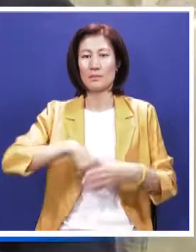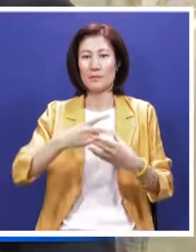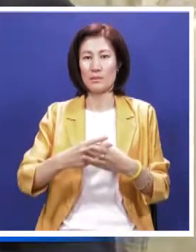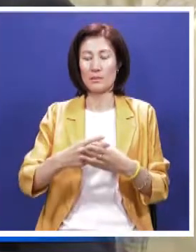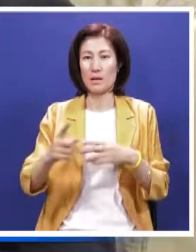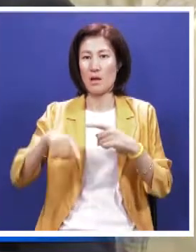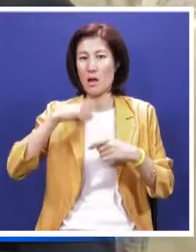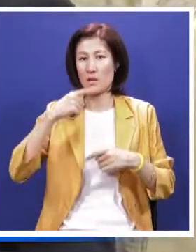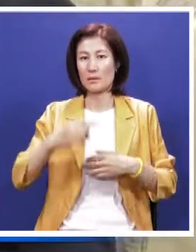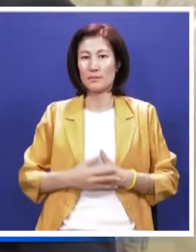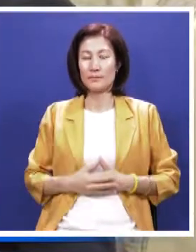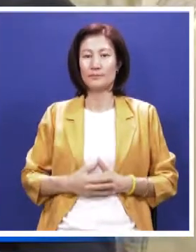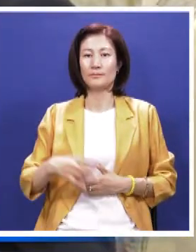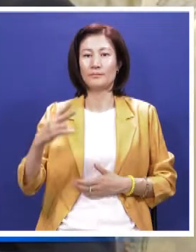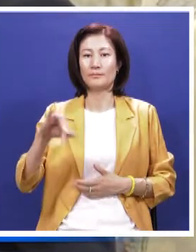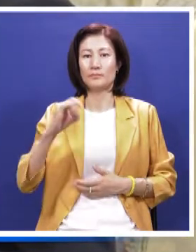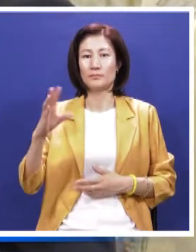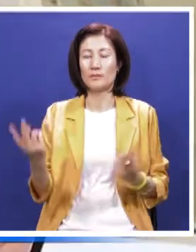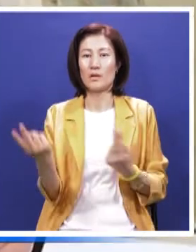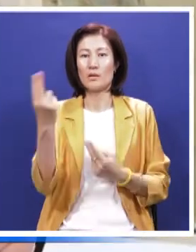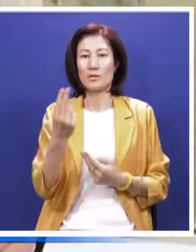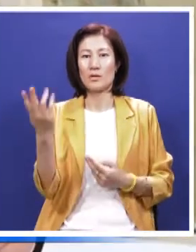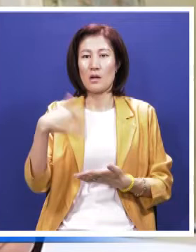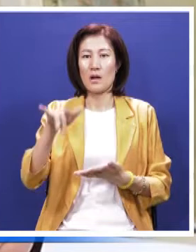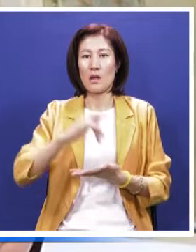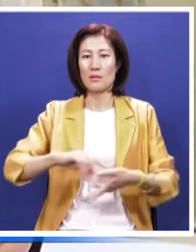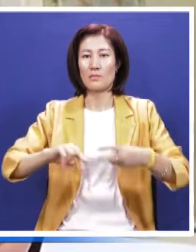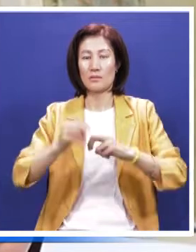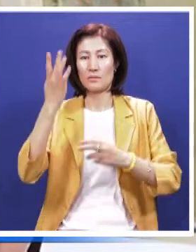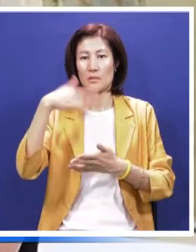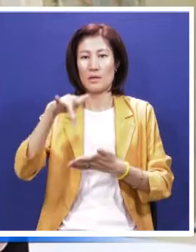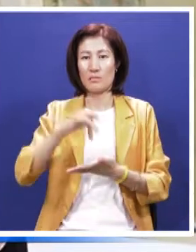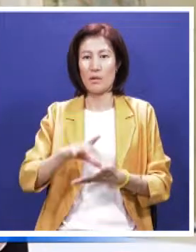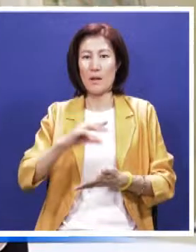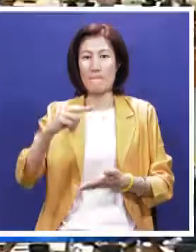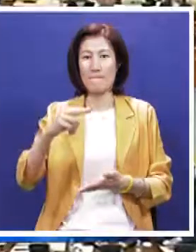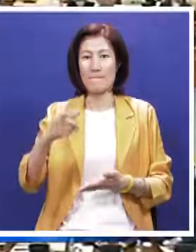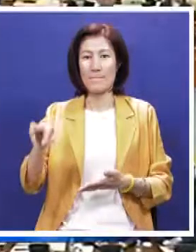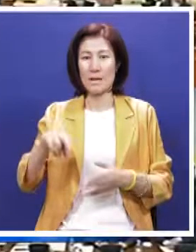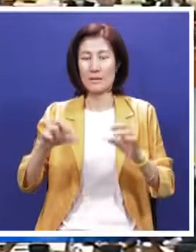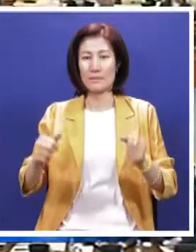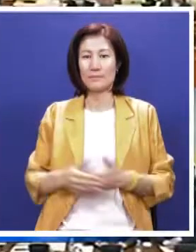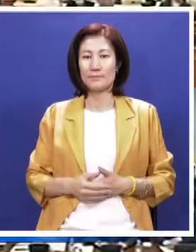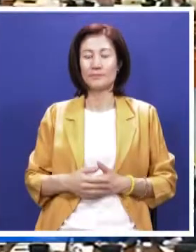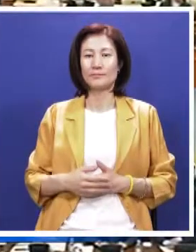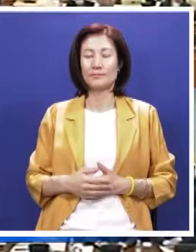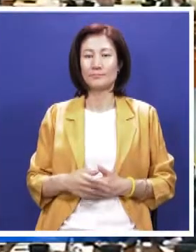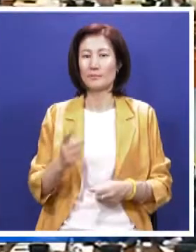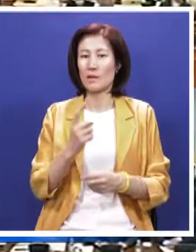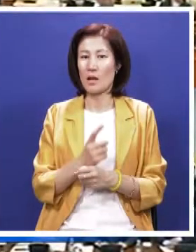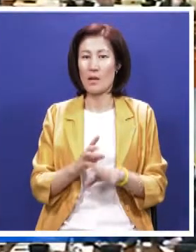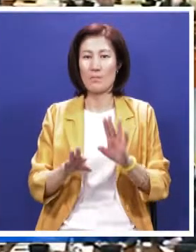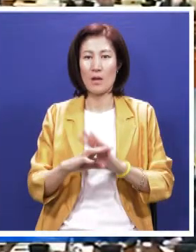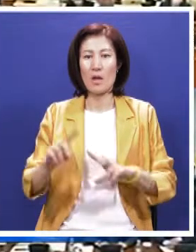алып өтті. Ал Нұр-Сұлтан қаласында айтылған бұл мәселелер Шымкент қаласындағы партия мүшелерінде алаңсыз қалдырмады. Бұл